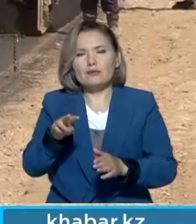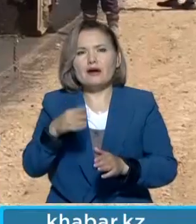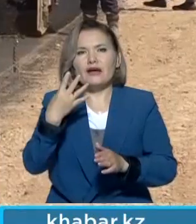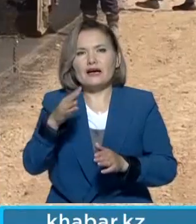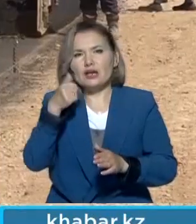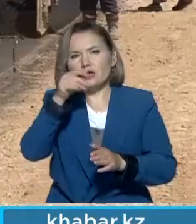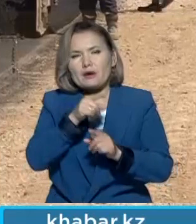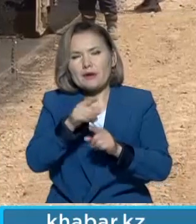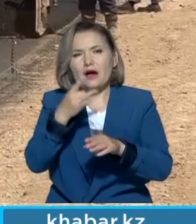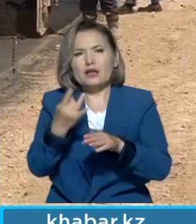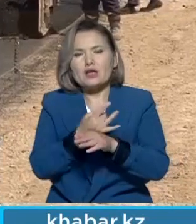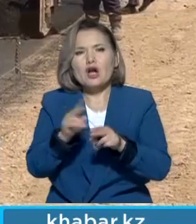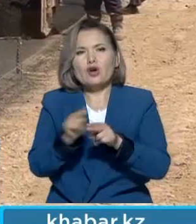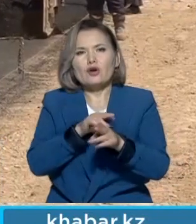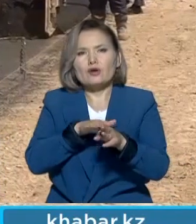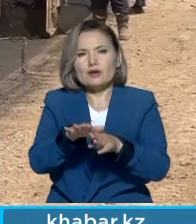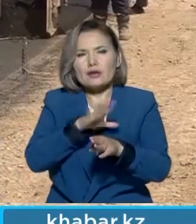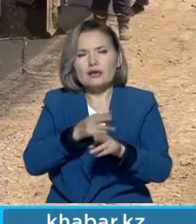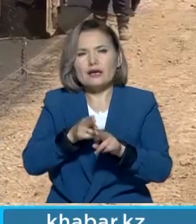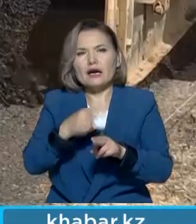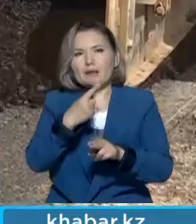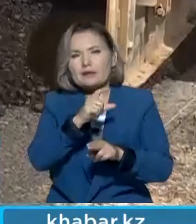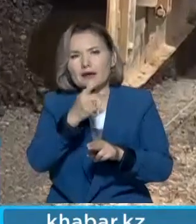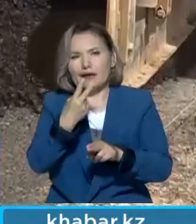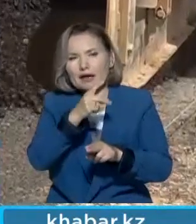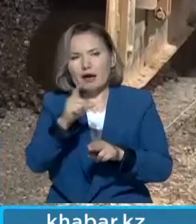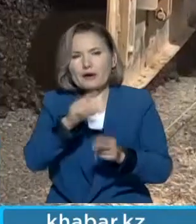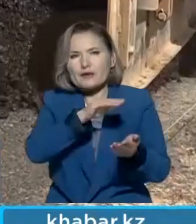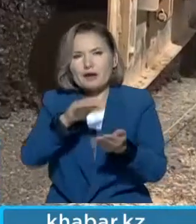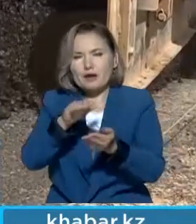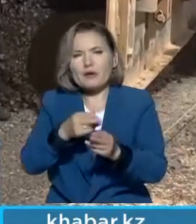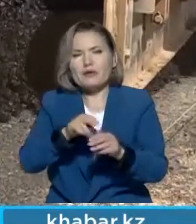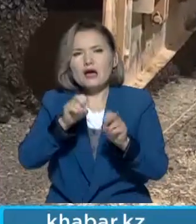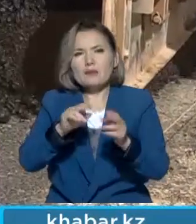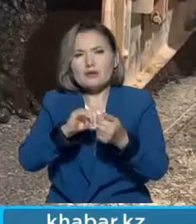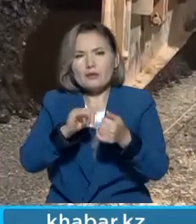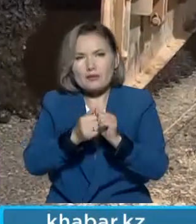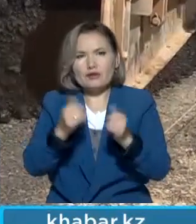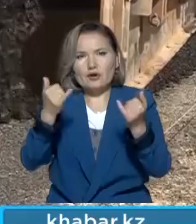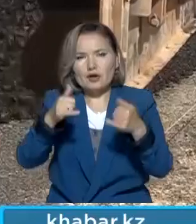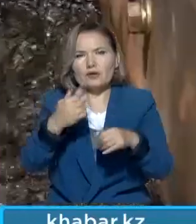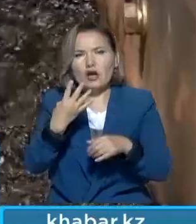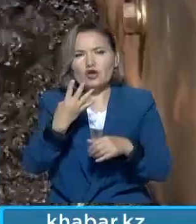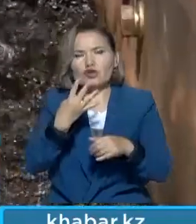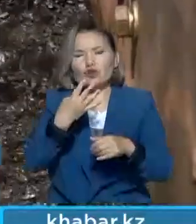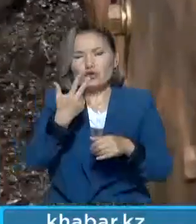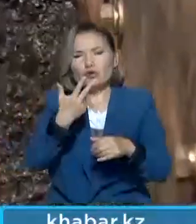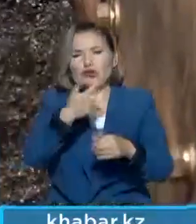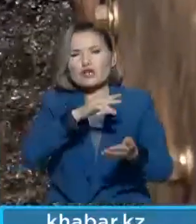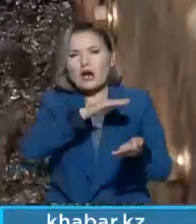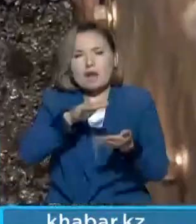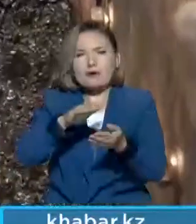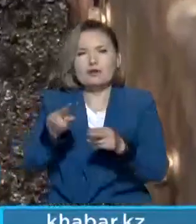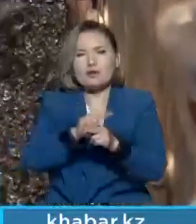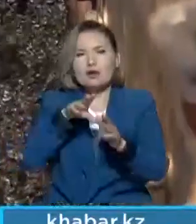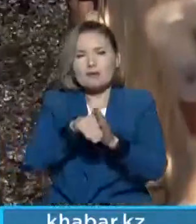40 жылдан бері алғаш рет күрделі жөндеу жүргізілуде. Екі қабатына асфальт бетон құйылған, енді үшінші қабаты төселіп жатыр. 4